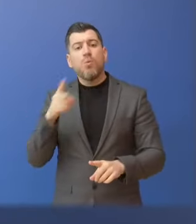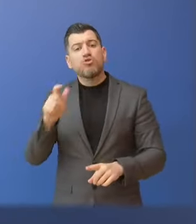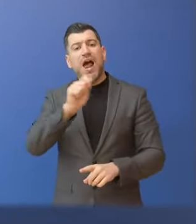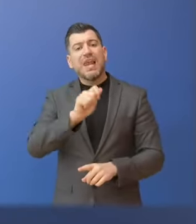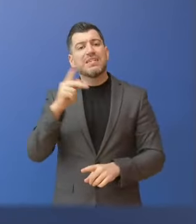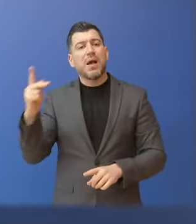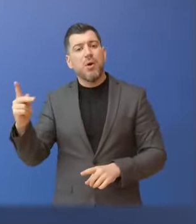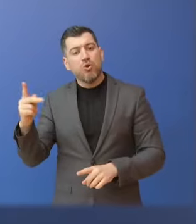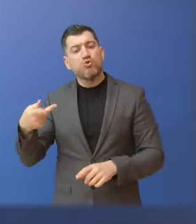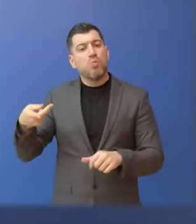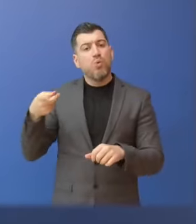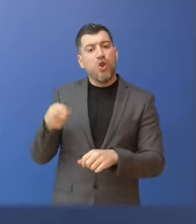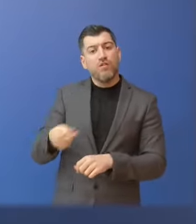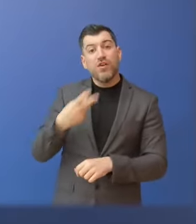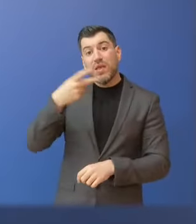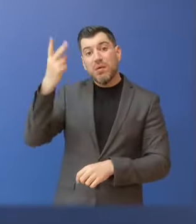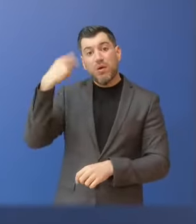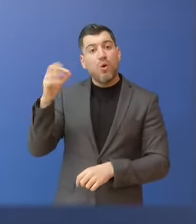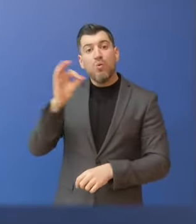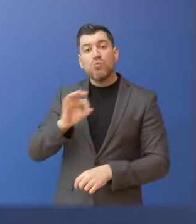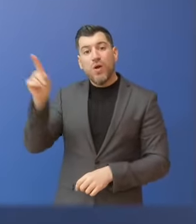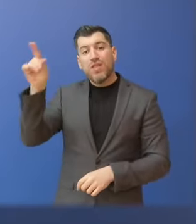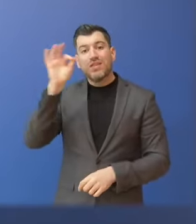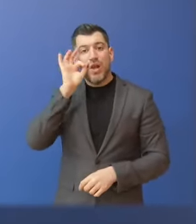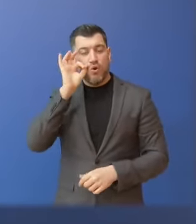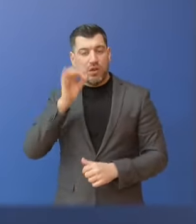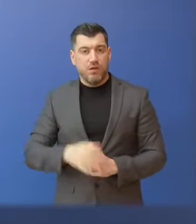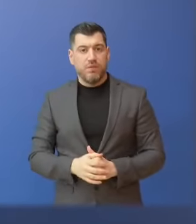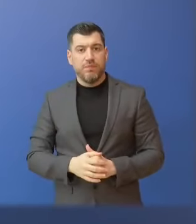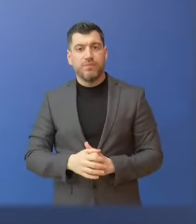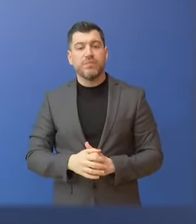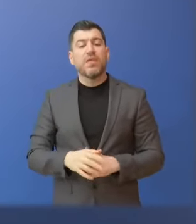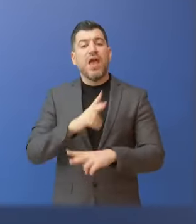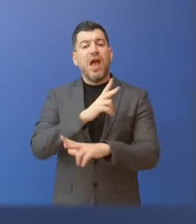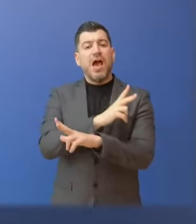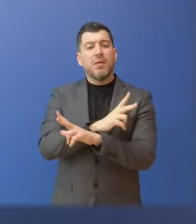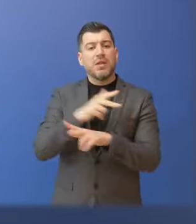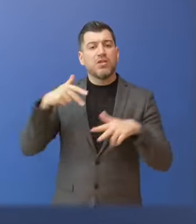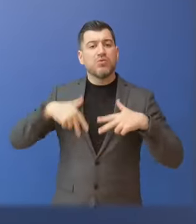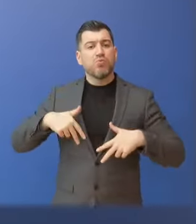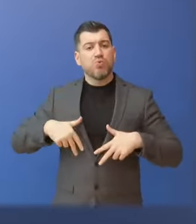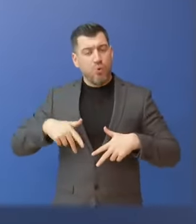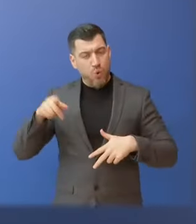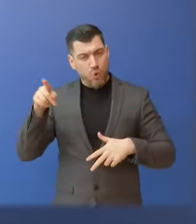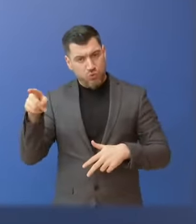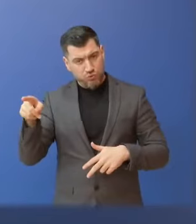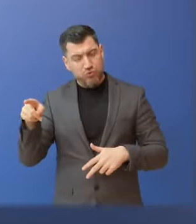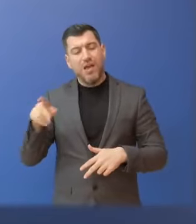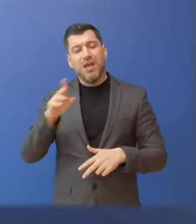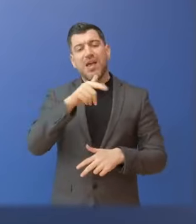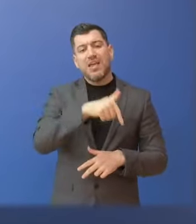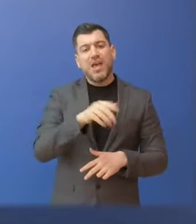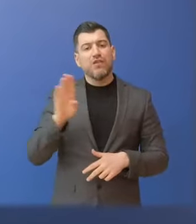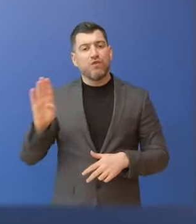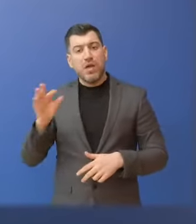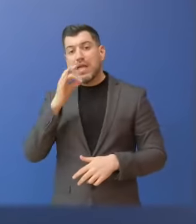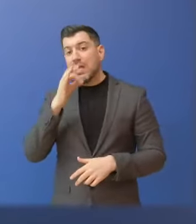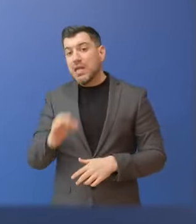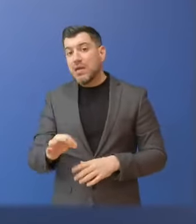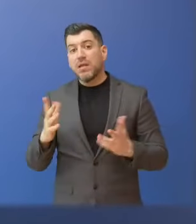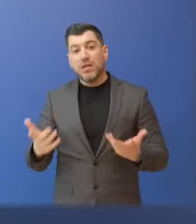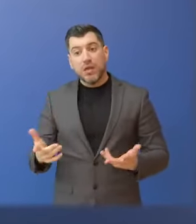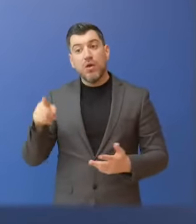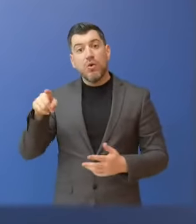θεσσαλονίκη μάλλιστα όπως ανακοίνωσε πριν λίγη ώρα ο αναπληρωτής υπουργός αθλητισμού γιάννης βρούτσης κάνοντας αποδεκτή την πρόταση της αξιωματικής